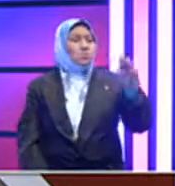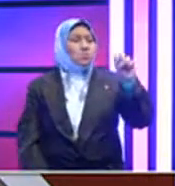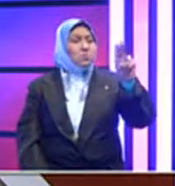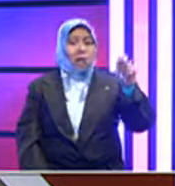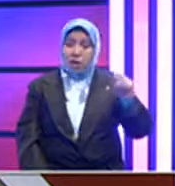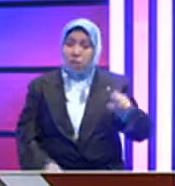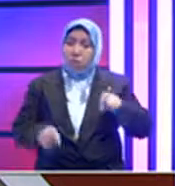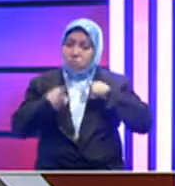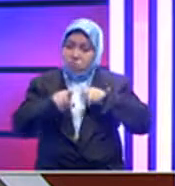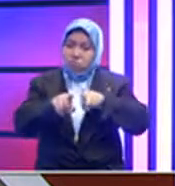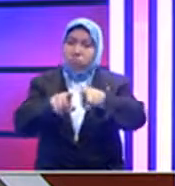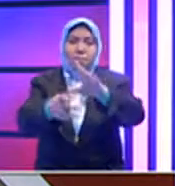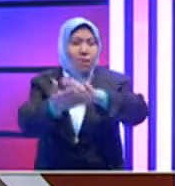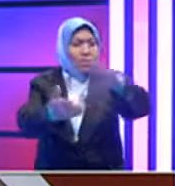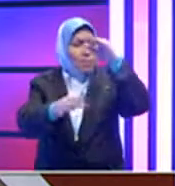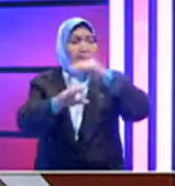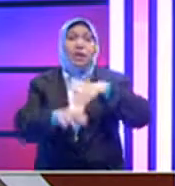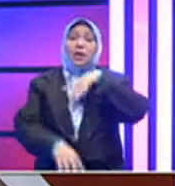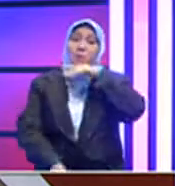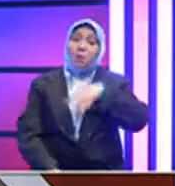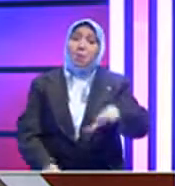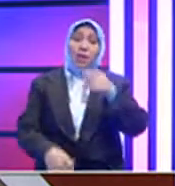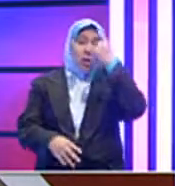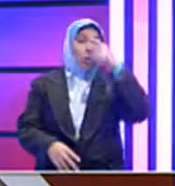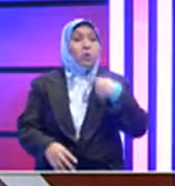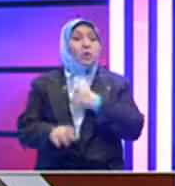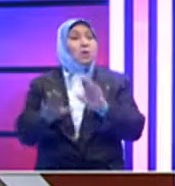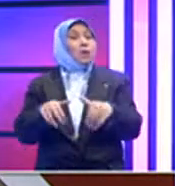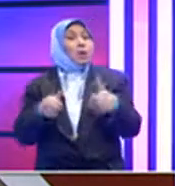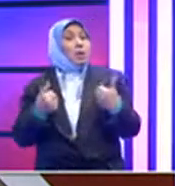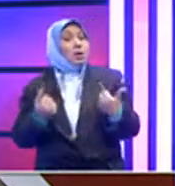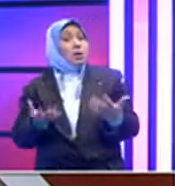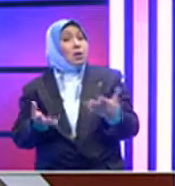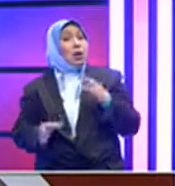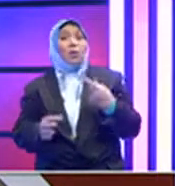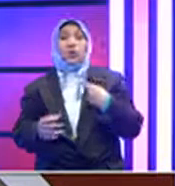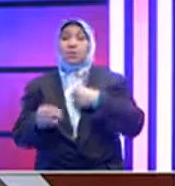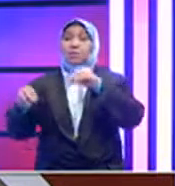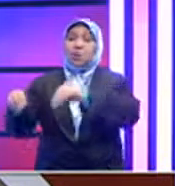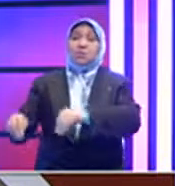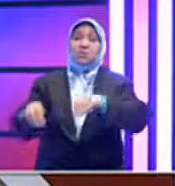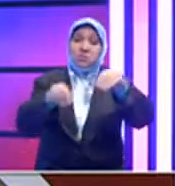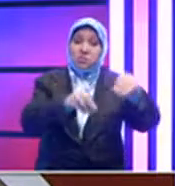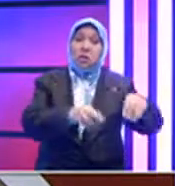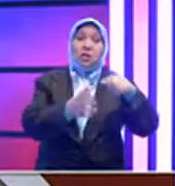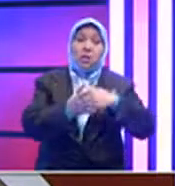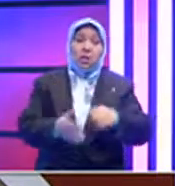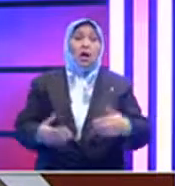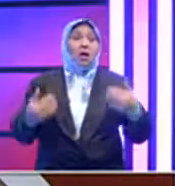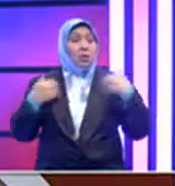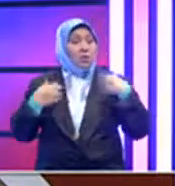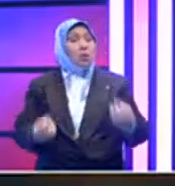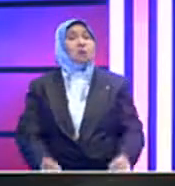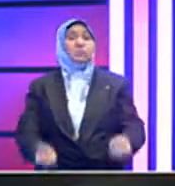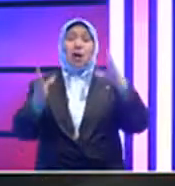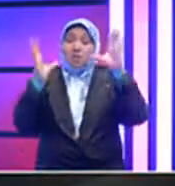Abdul yang ada pelajaran untuk Nabi Muhammad dan bagi kita bagaimana bagaimana apabila kita berhijrah dan Yes hijrah ini dia adem pajak